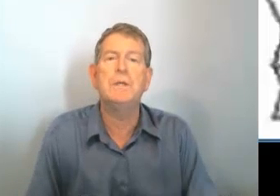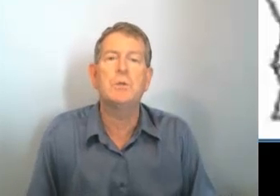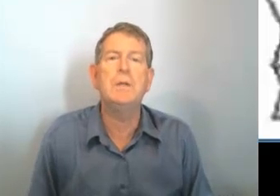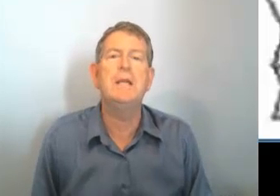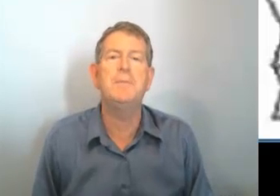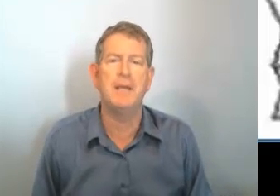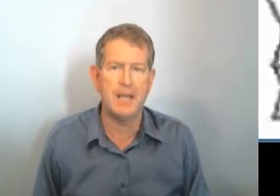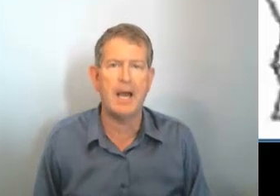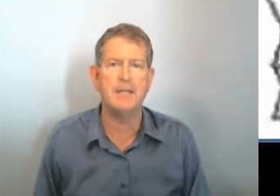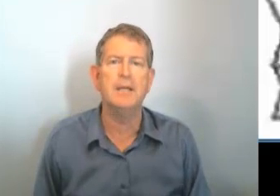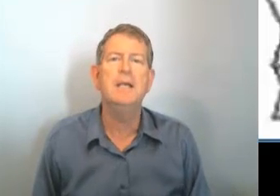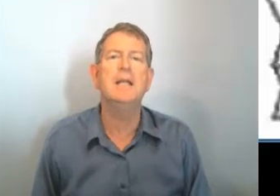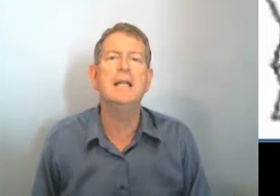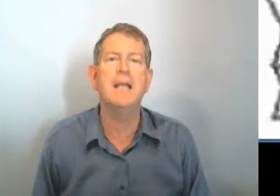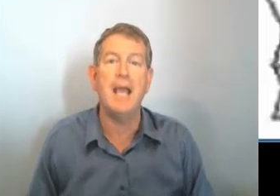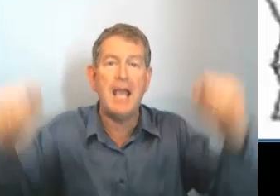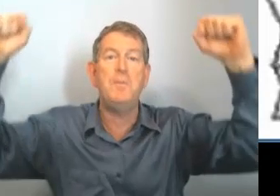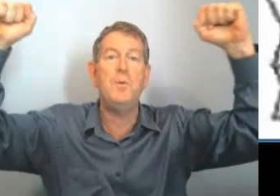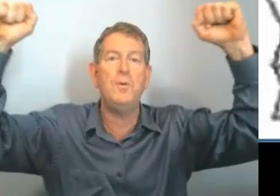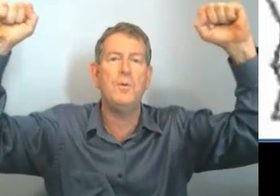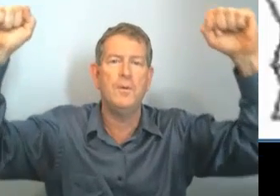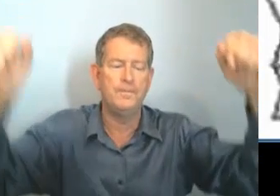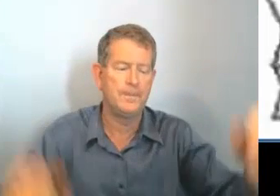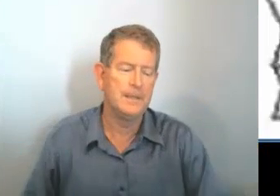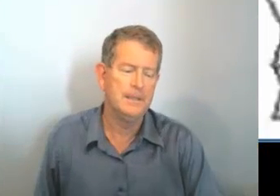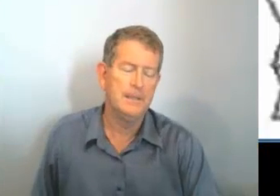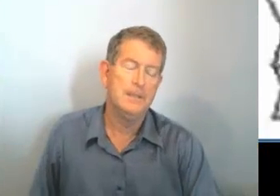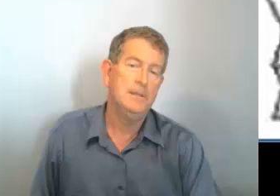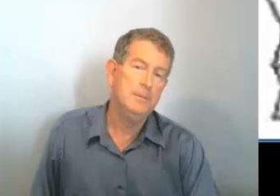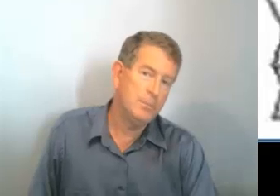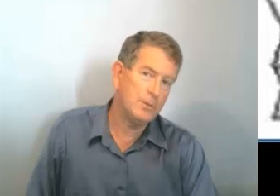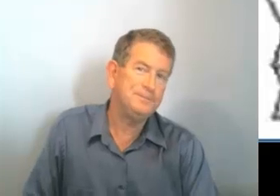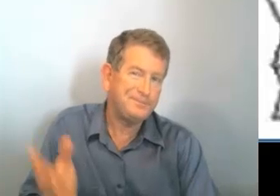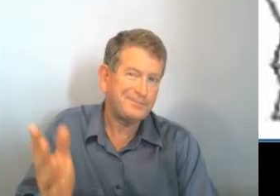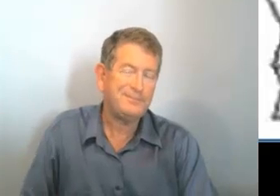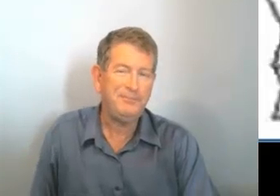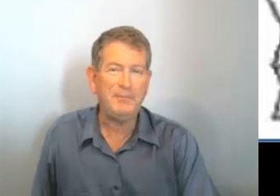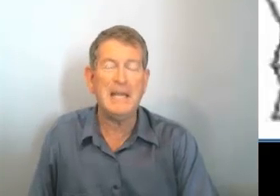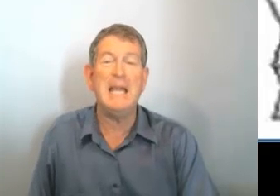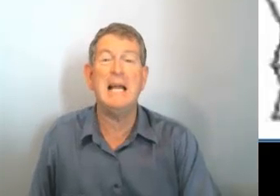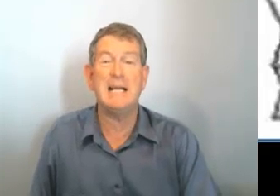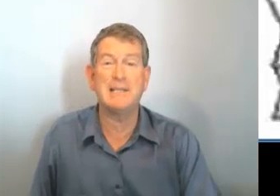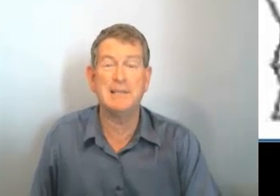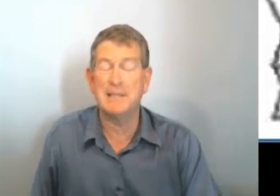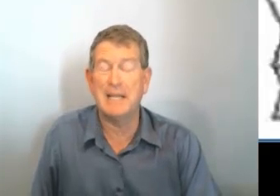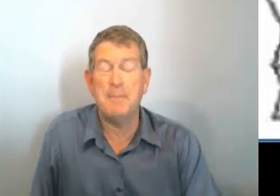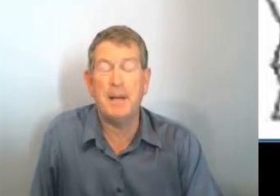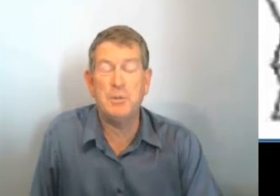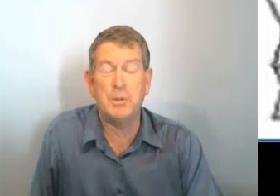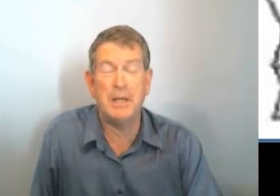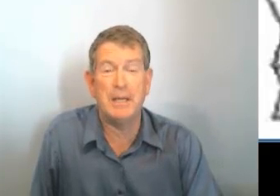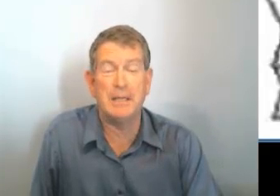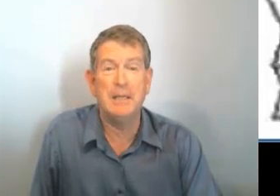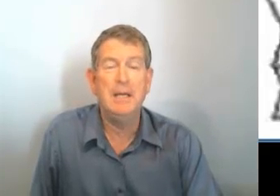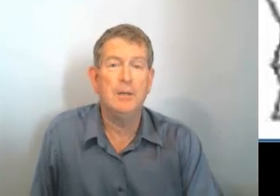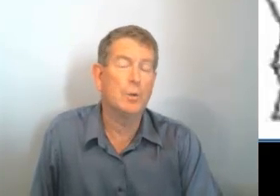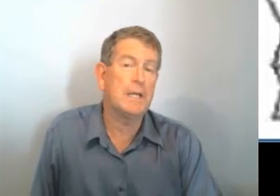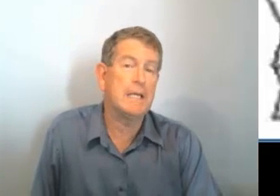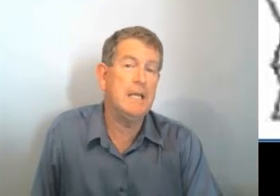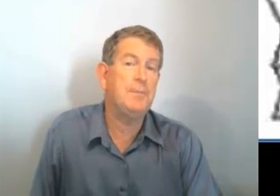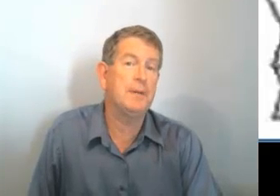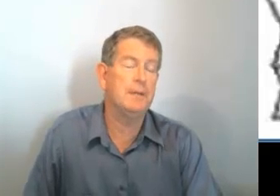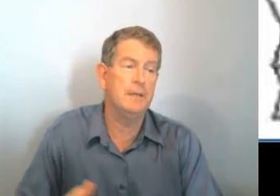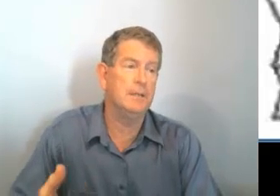c'est son équipe qui gagne. Il est ému. Bon, hélas, ça n'a pas duré. Hein.